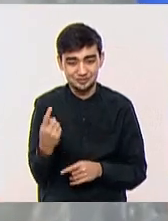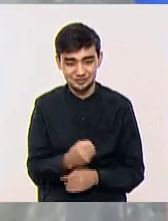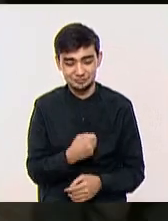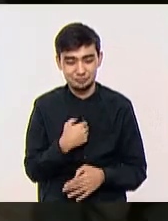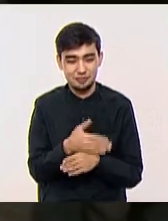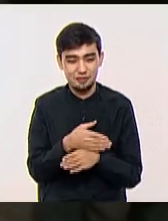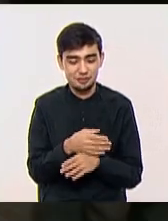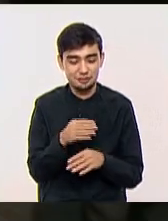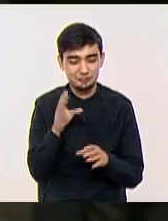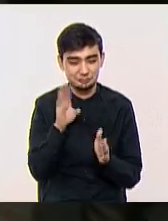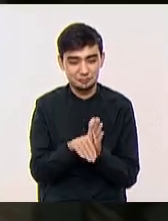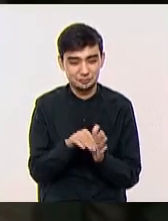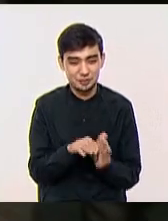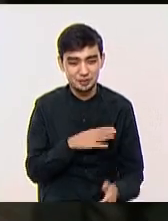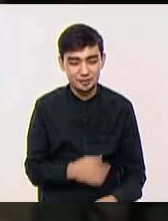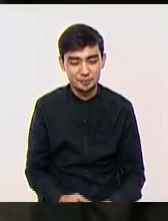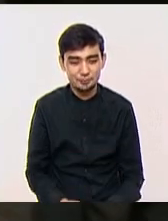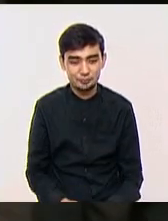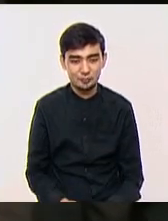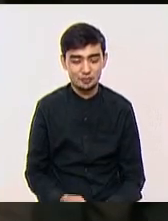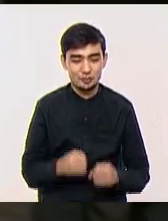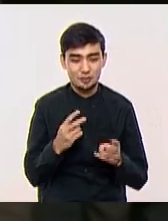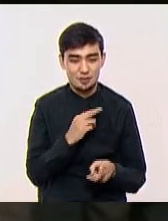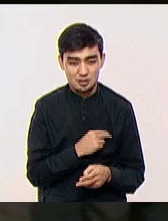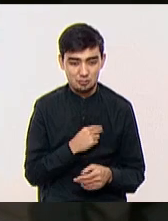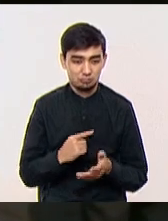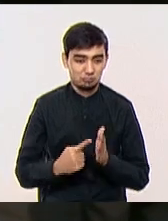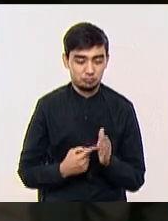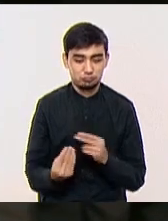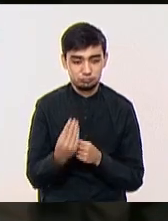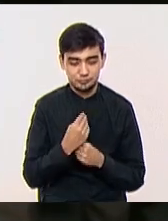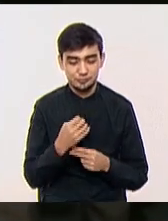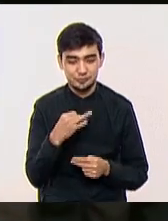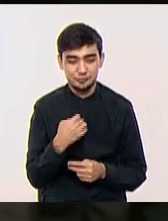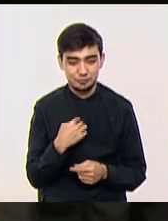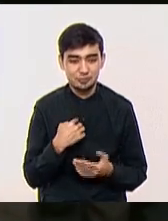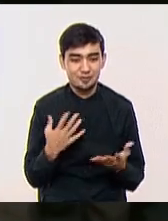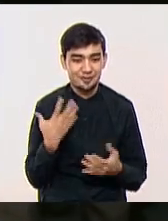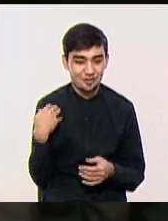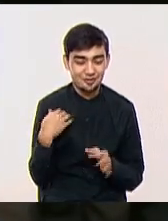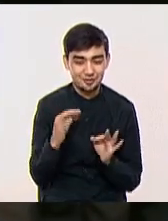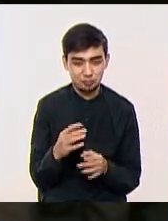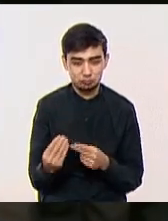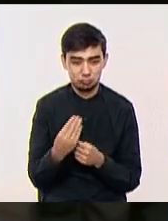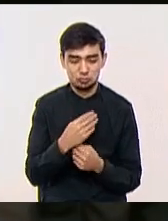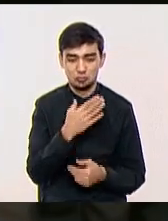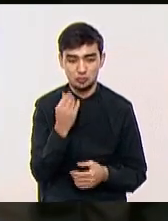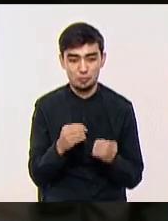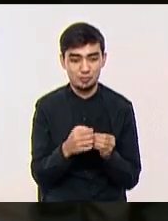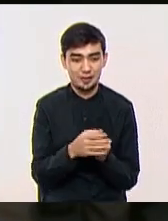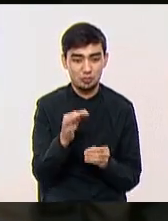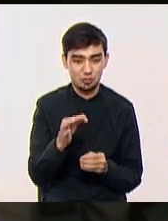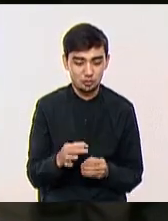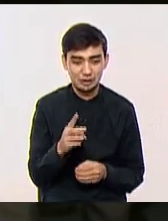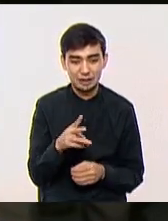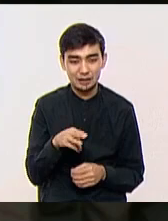түнеген. Себебі балдарға біз жұмыс жасатқанда айтамыз, сендерге айлығын төлетеміз деп. А біз мекеменің басшыларын айтсақ, бұлар төлемейді. 15% күту